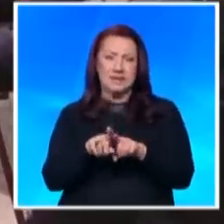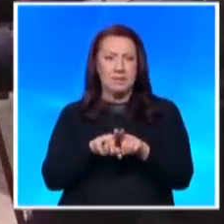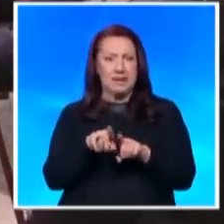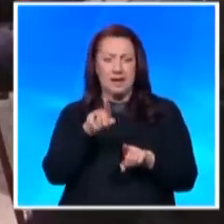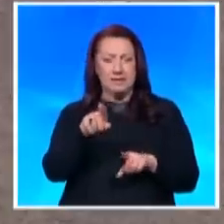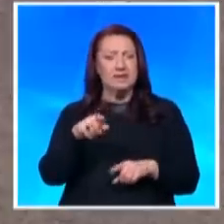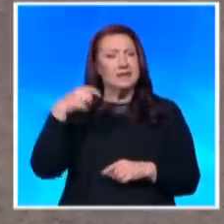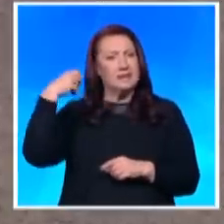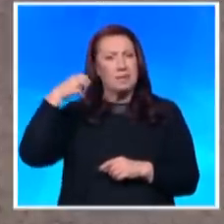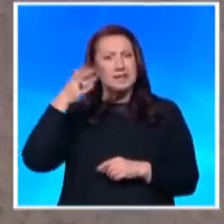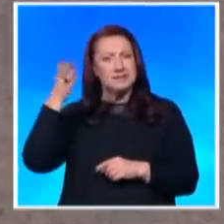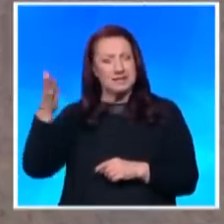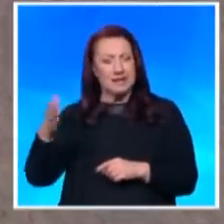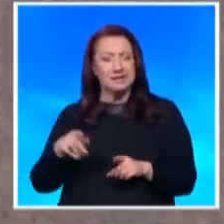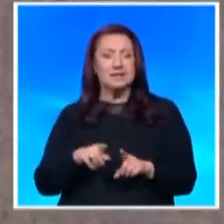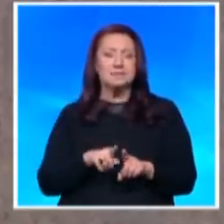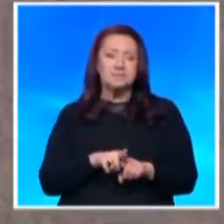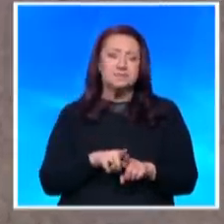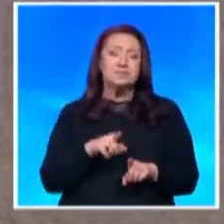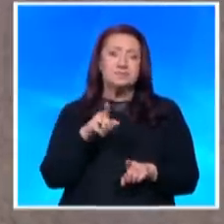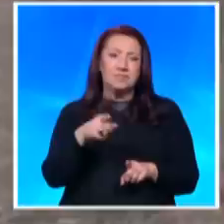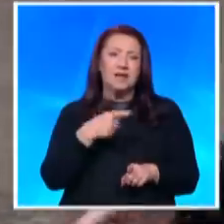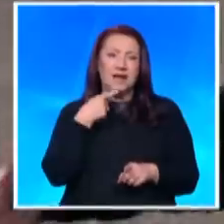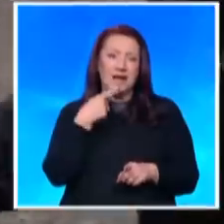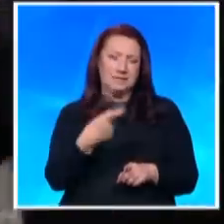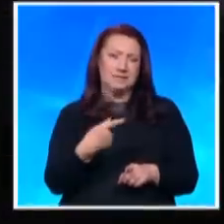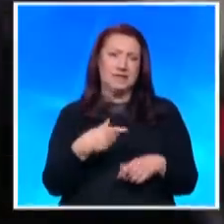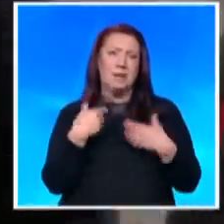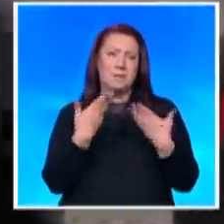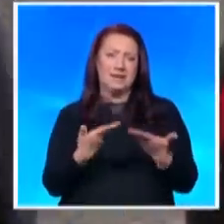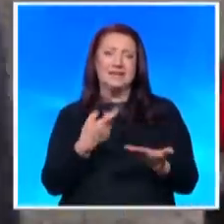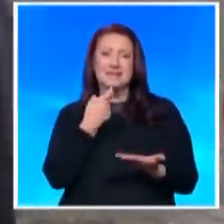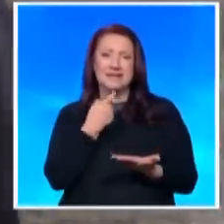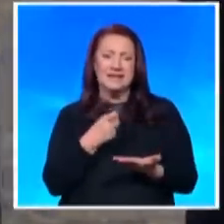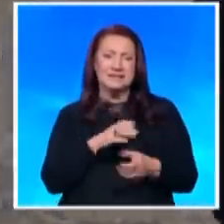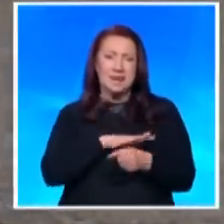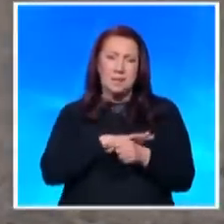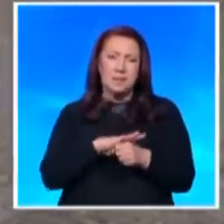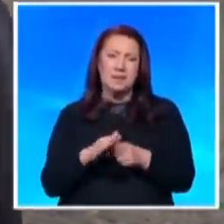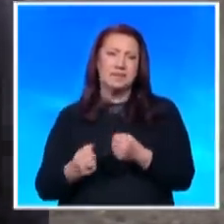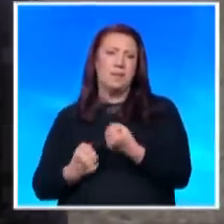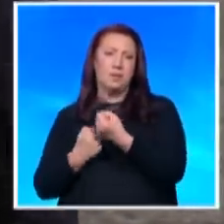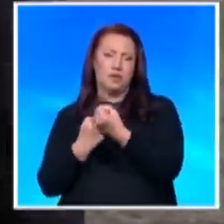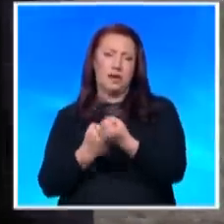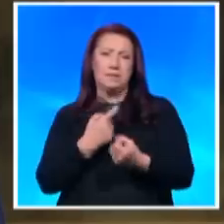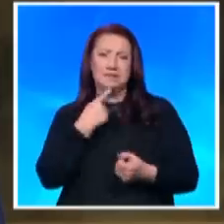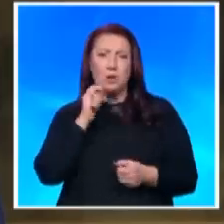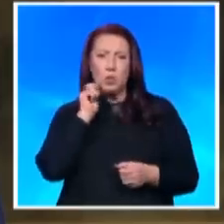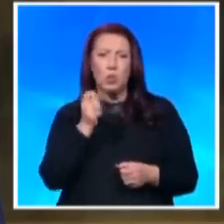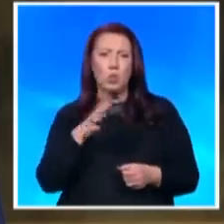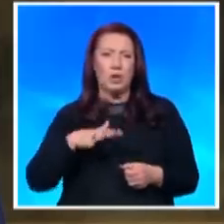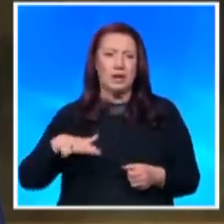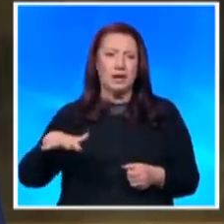на Италия обаче изразиха пред Зеленски пълната си подкрепа за Украина при днешните им срещи.